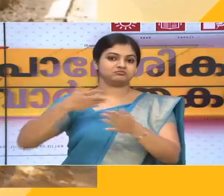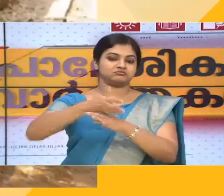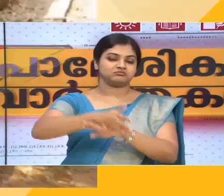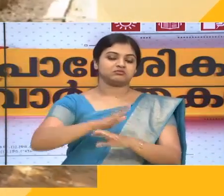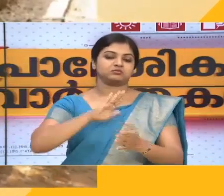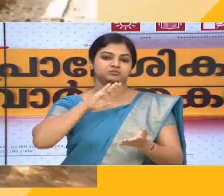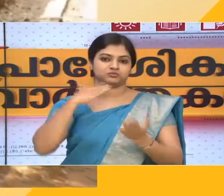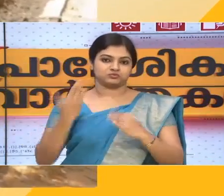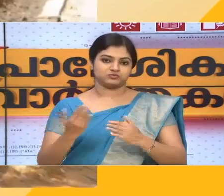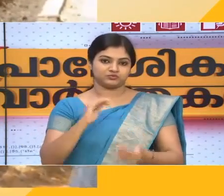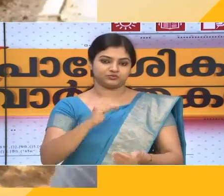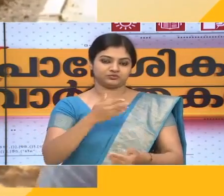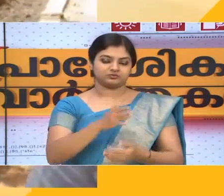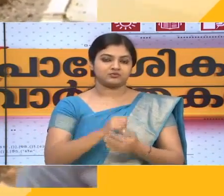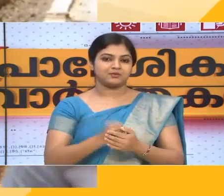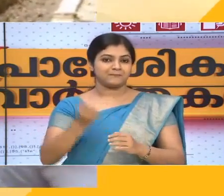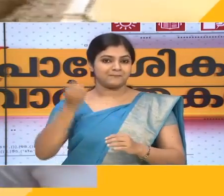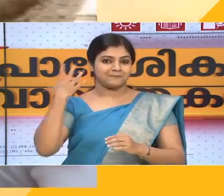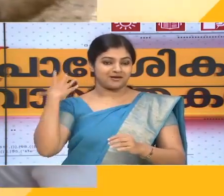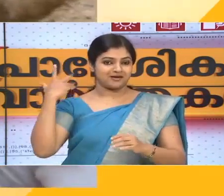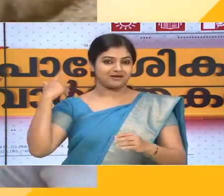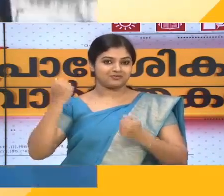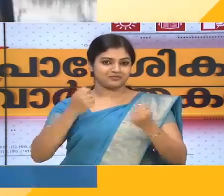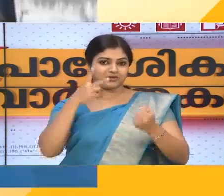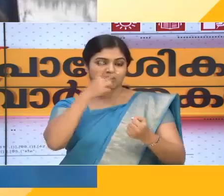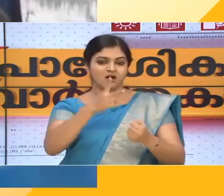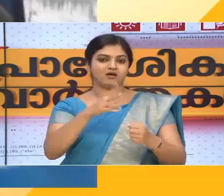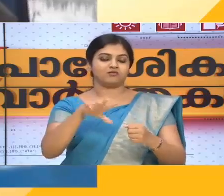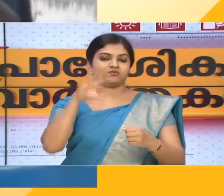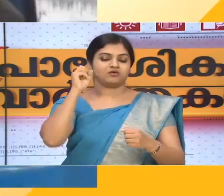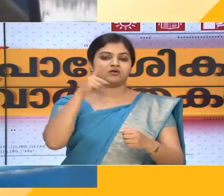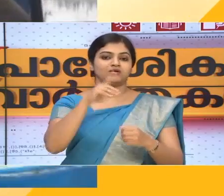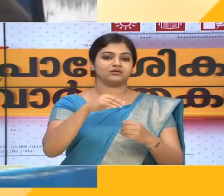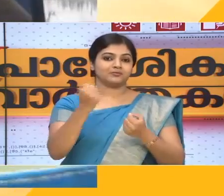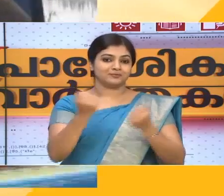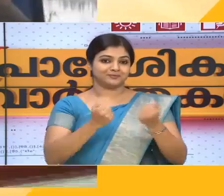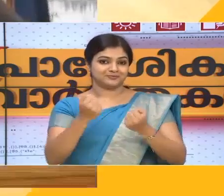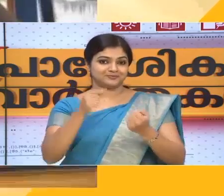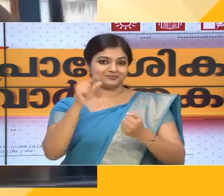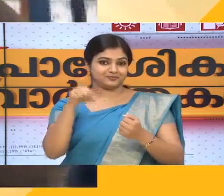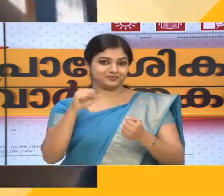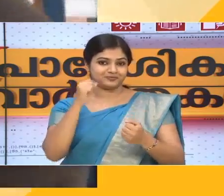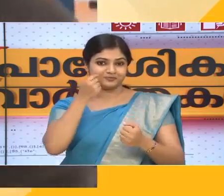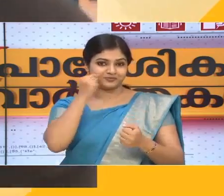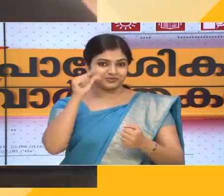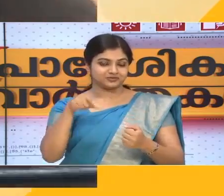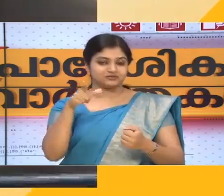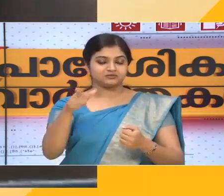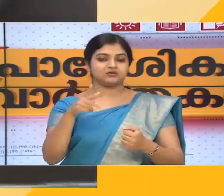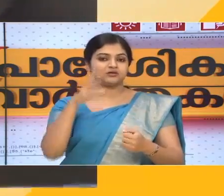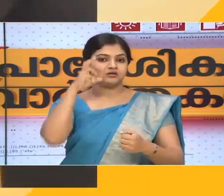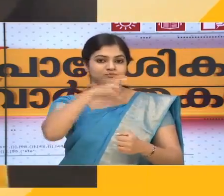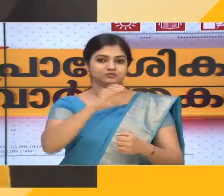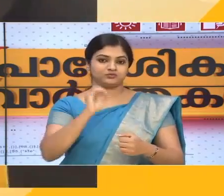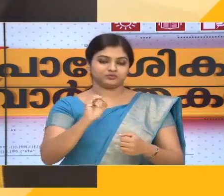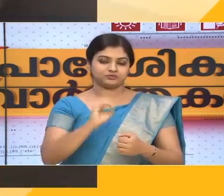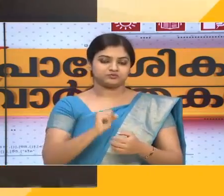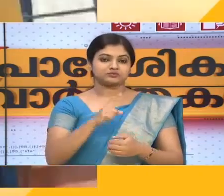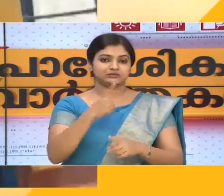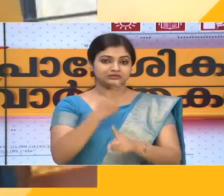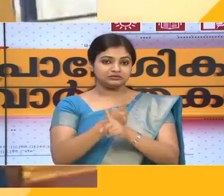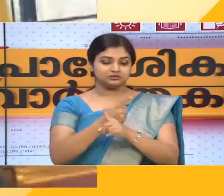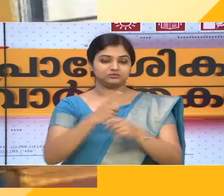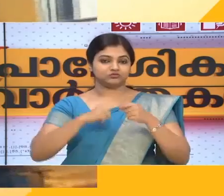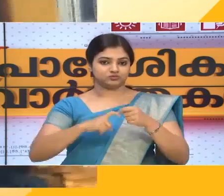ബാക്കിൽ വരുന്ന ആളുകളാണ് അവരെ കണ്ടത്. ഡ്രൈവർ എപ്പോഴും കണ്ടിട്ടില്ല. കൊളത്തൂർ പോലീസും മോട്ടോർ വെഹിക്കിൾ ഡിപ്പാർട്ട്മെന്റും സ്ഥലത്തെത്തി അധ്യാപകരുടെ മൊഴിയെടുത്തു.